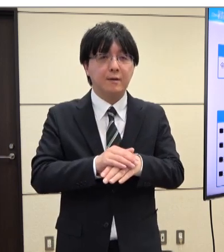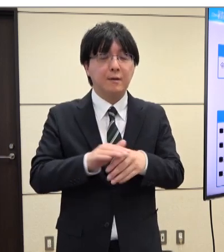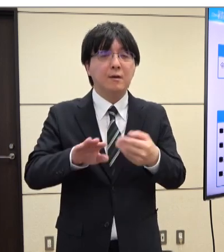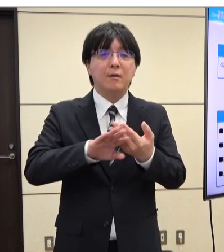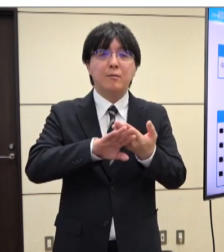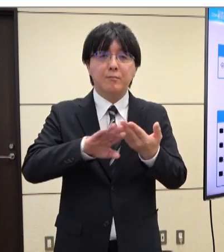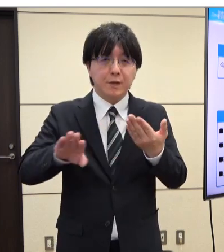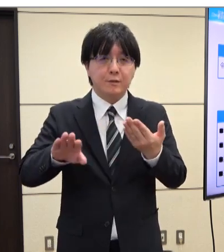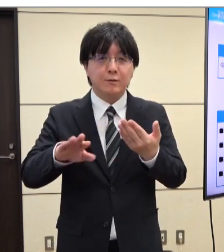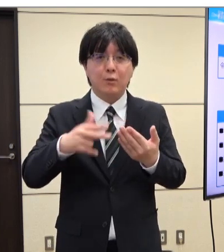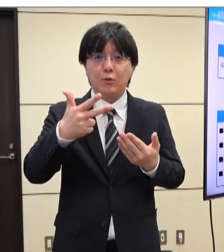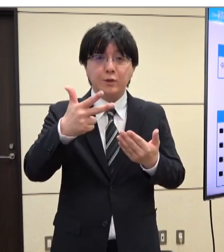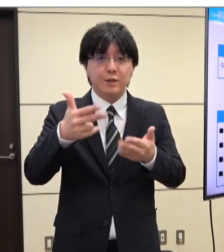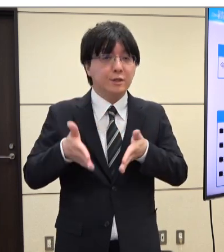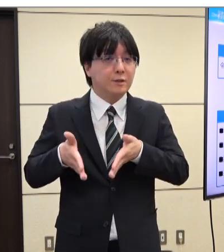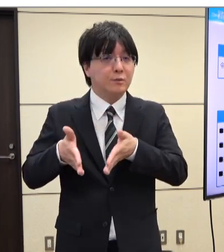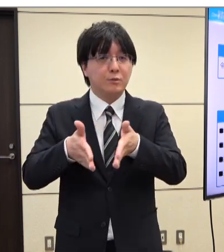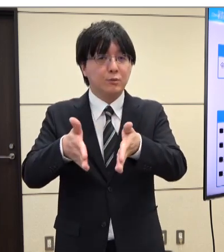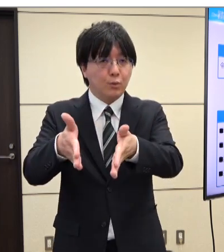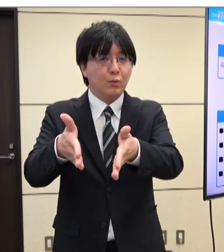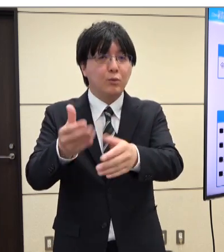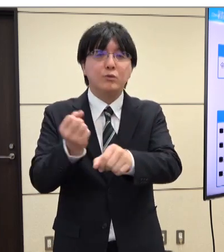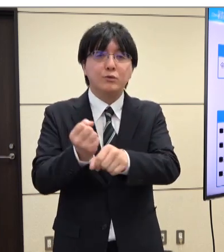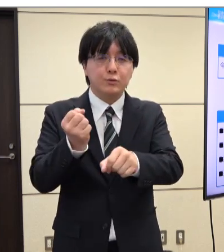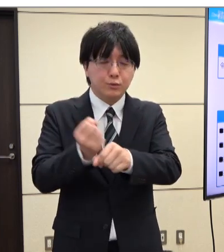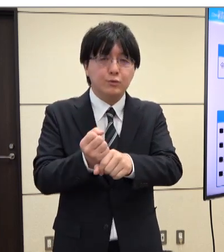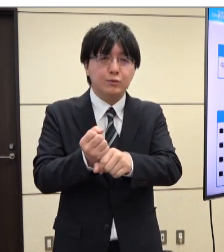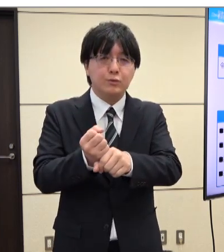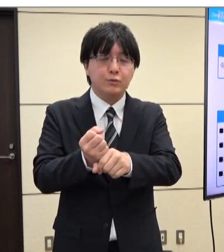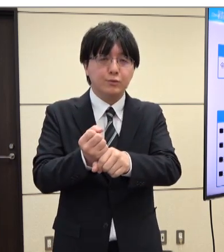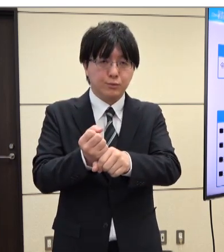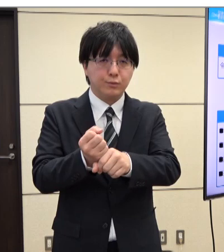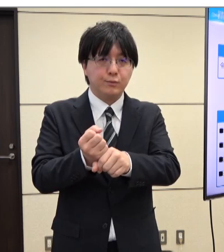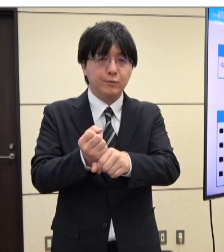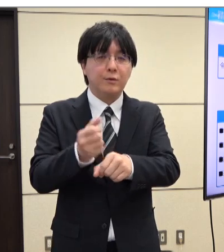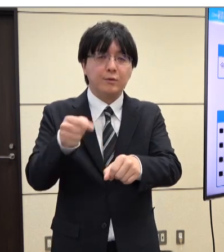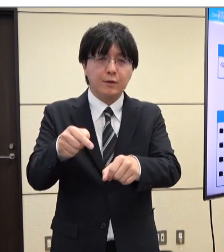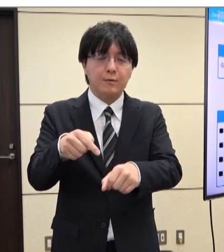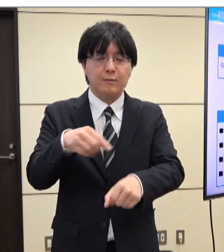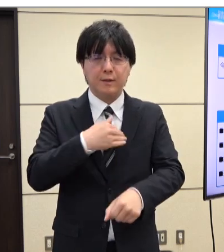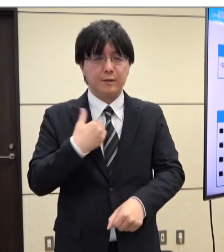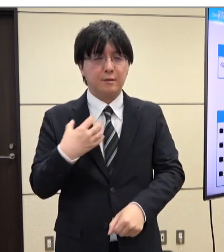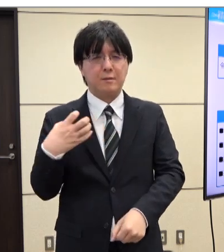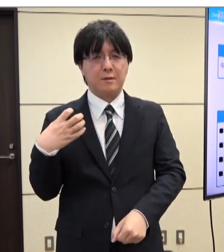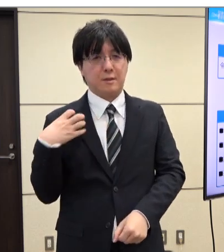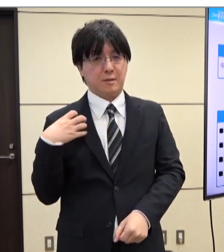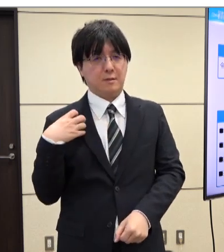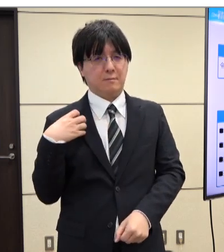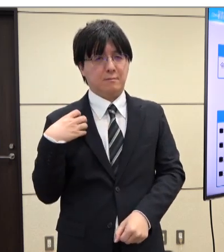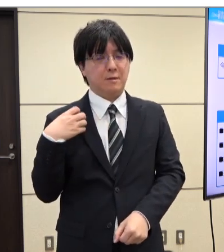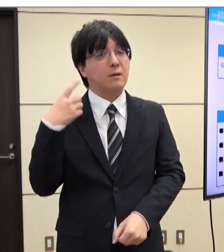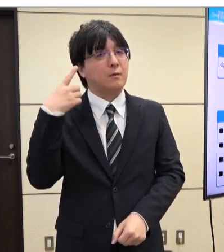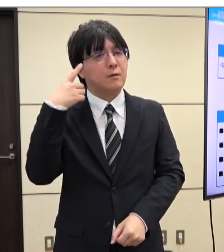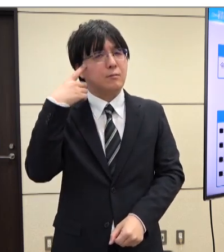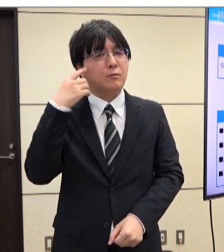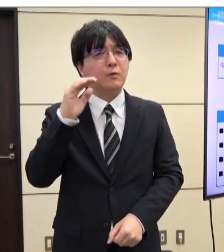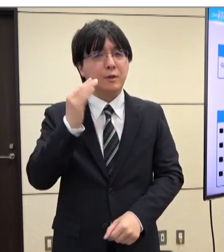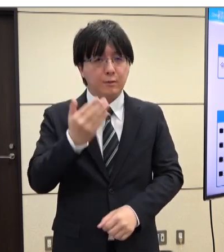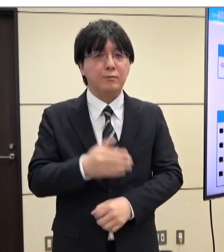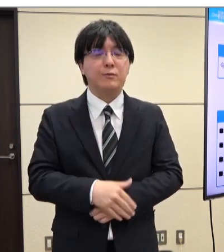の指導をつけるっていうのが、まあ、我々としての一つのまた責任だったのかなとは思ってるんですよ。です